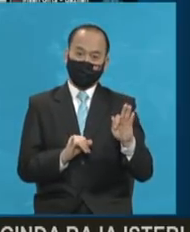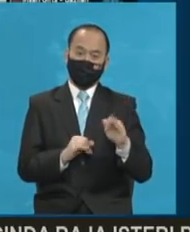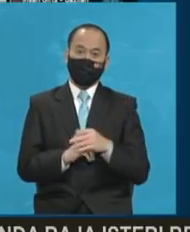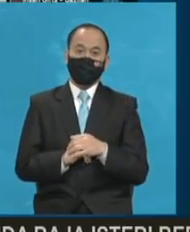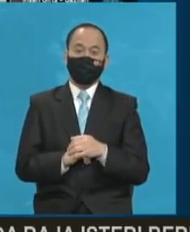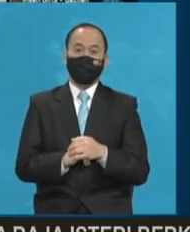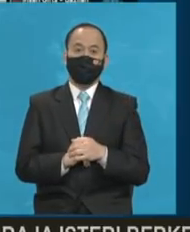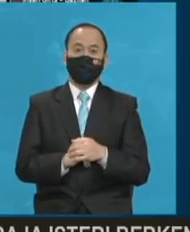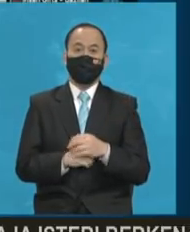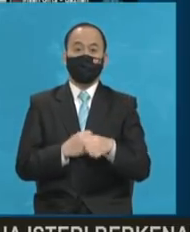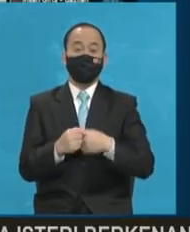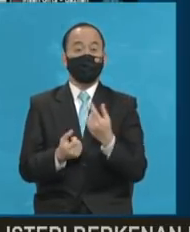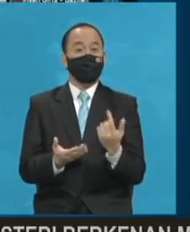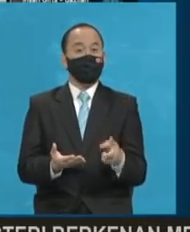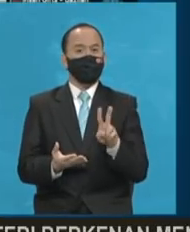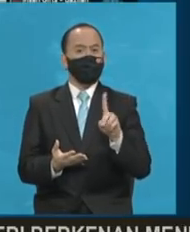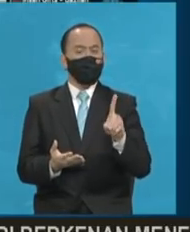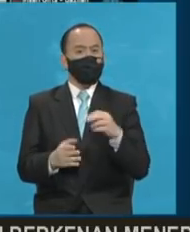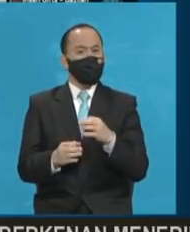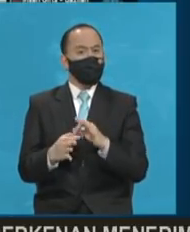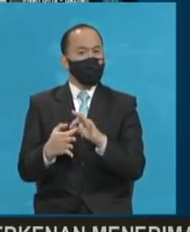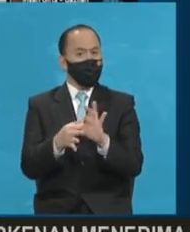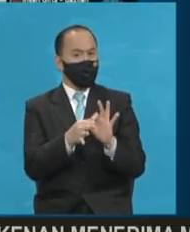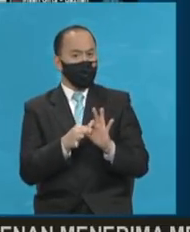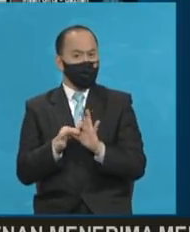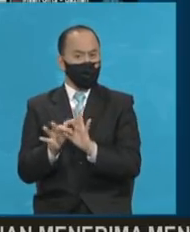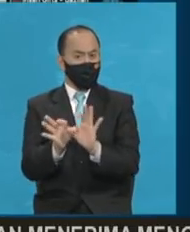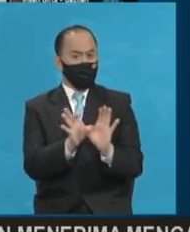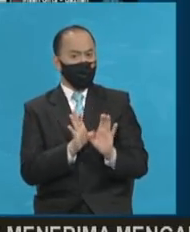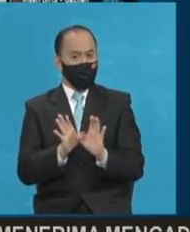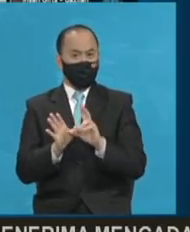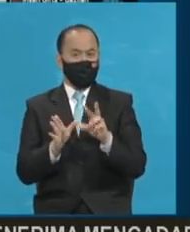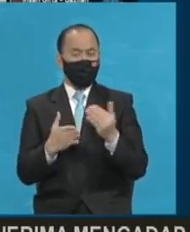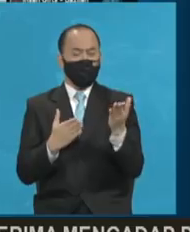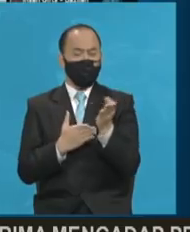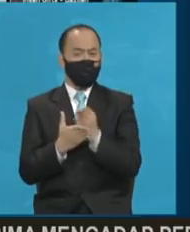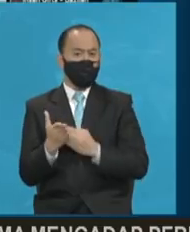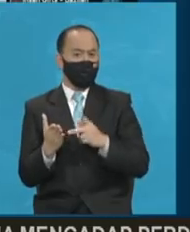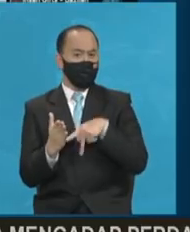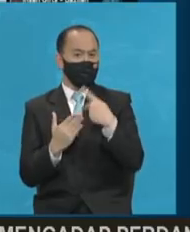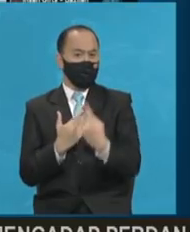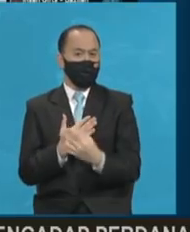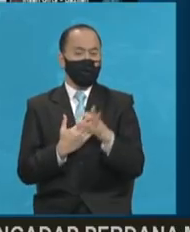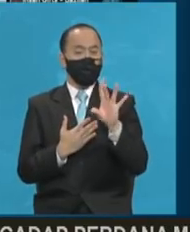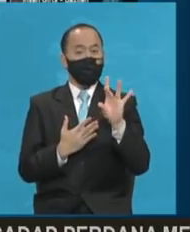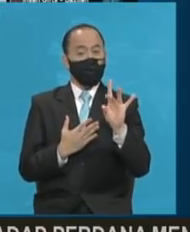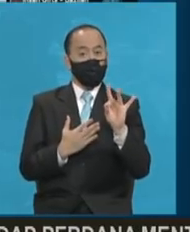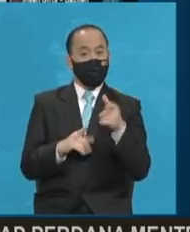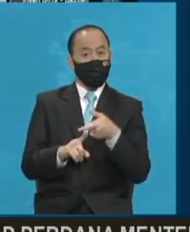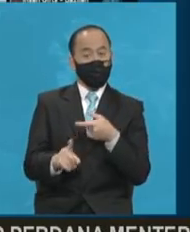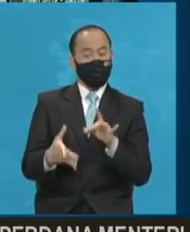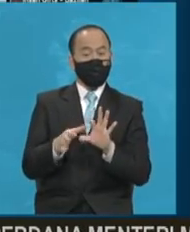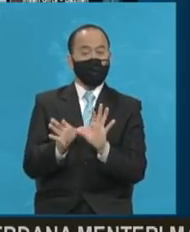Hai tahun ini 21 buah Serikat er calon oto menjadi sebagian dari program berkenaan lapan dari serikat